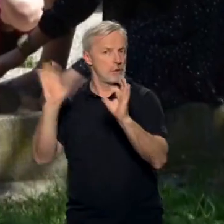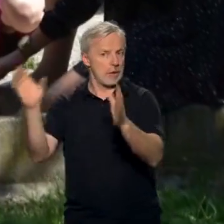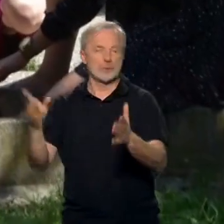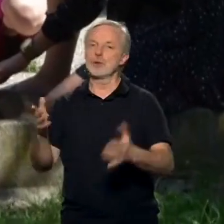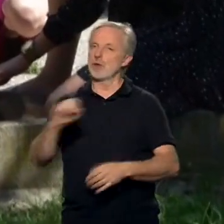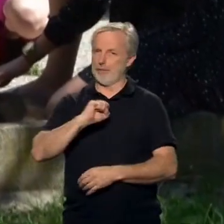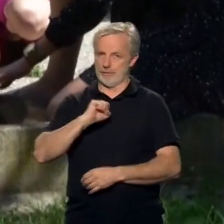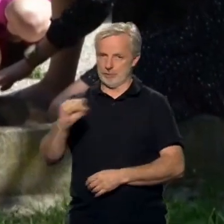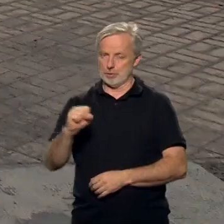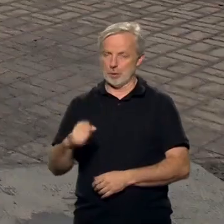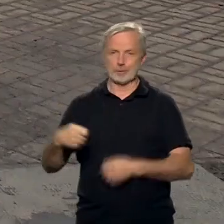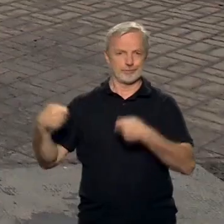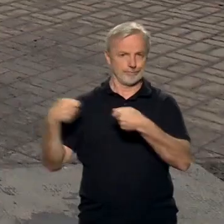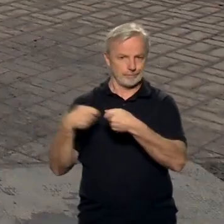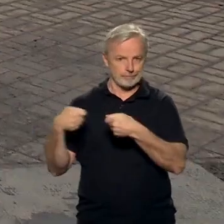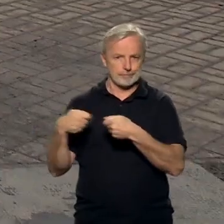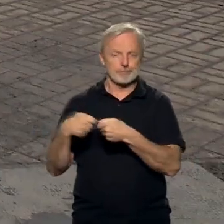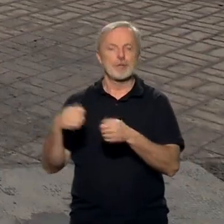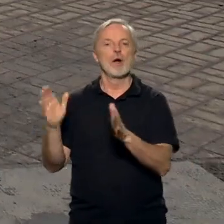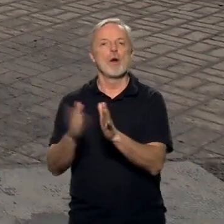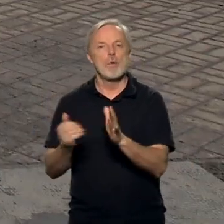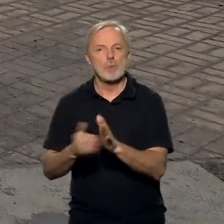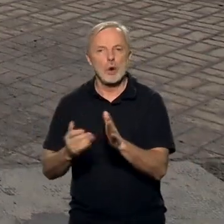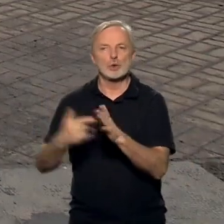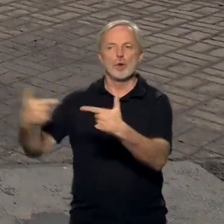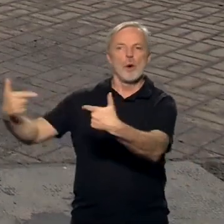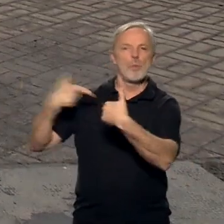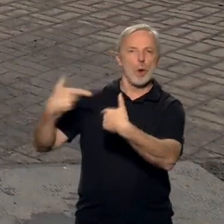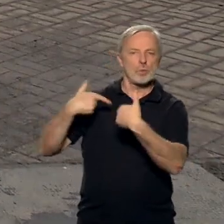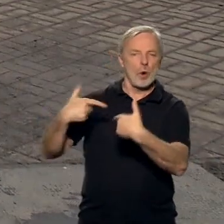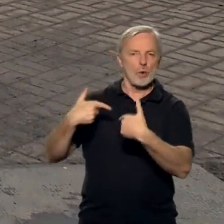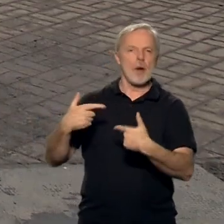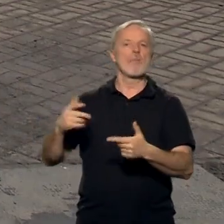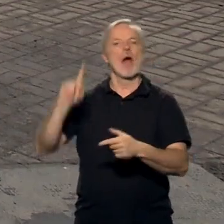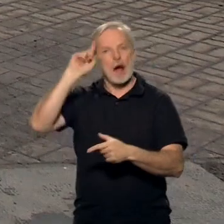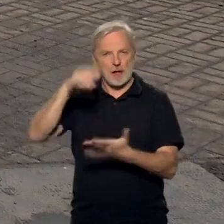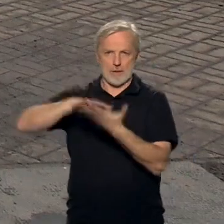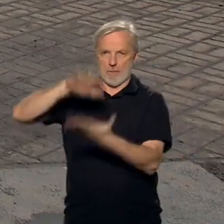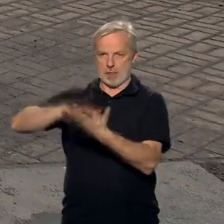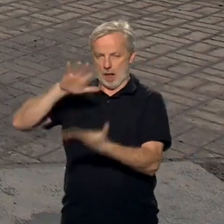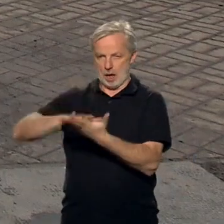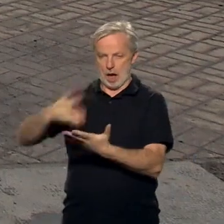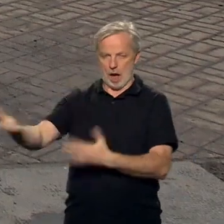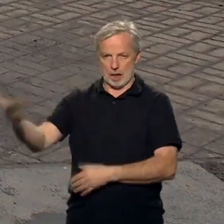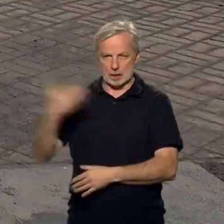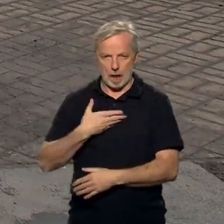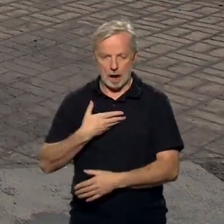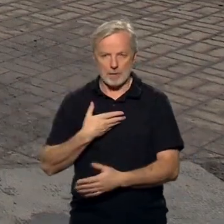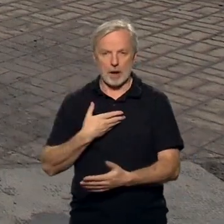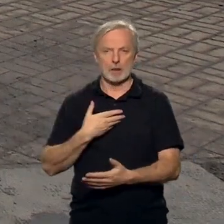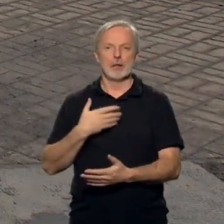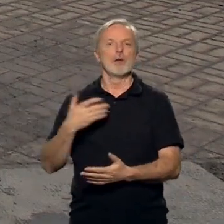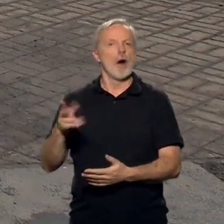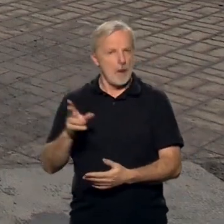fajn jako mít za sebou takovýhle partnery, protože samozřejmě nám pomáhají hlavně materiálně. V případě, že prostě tady máme